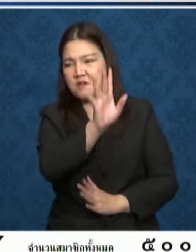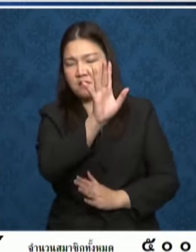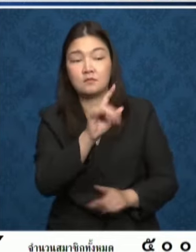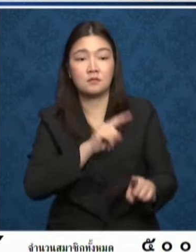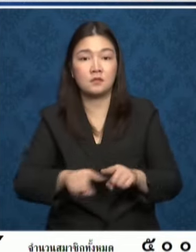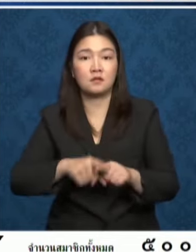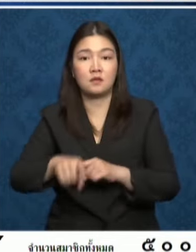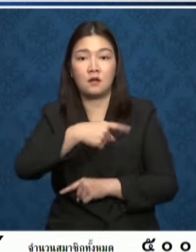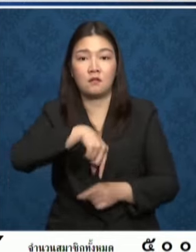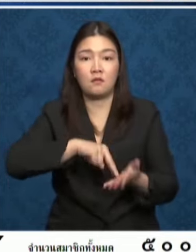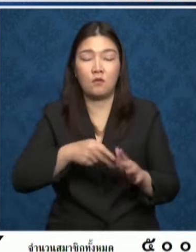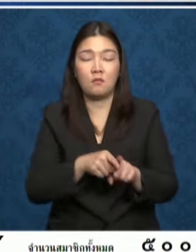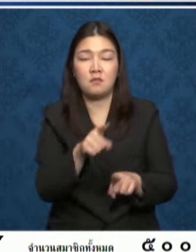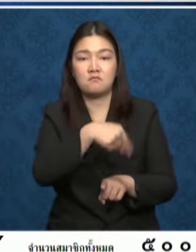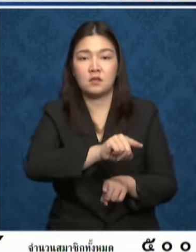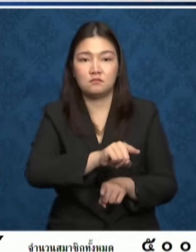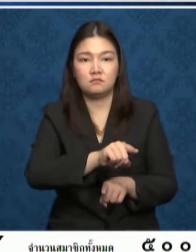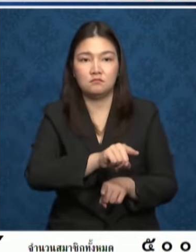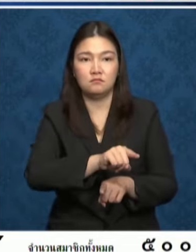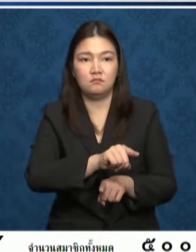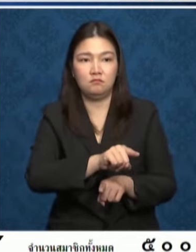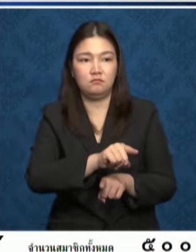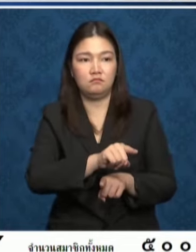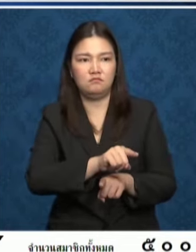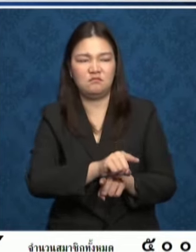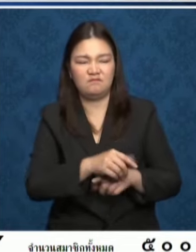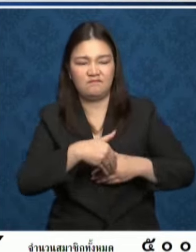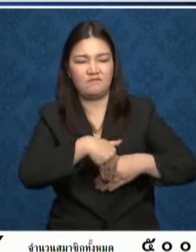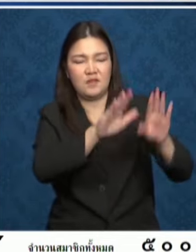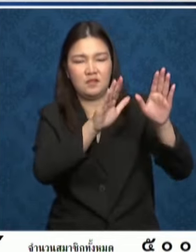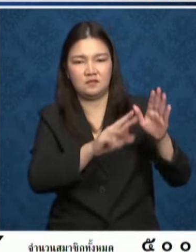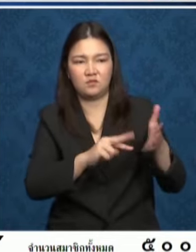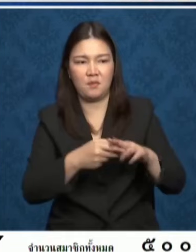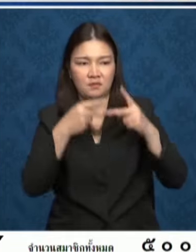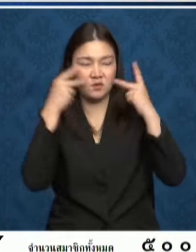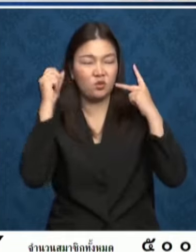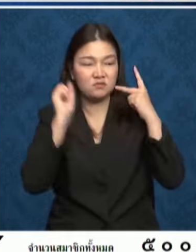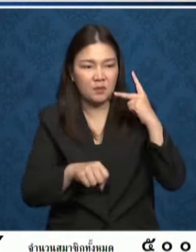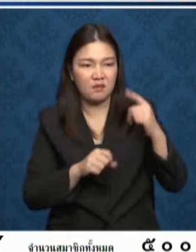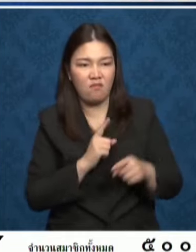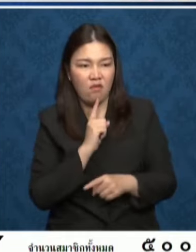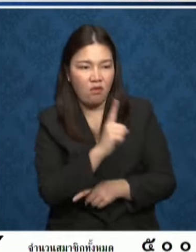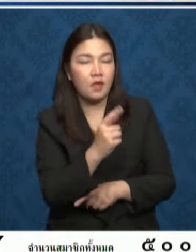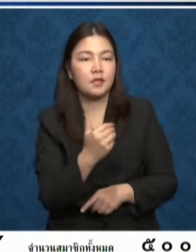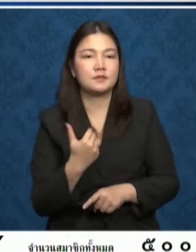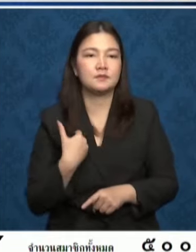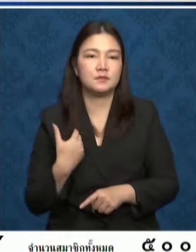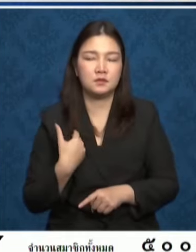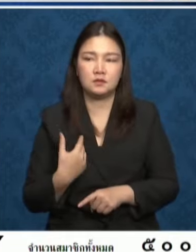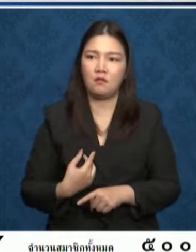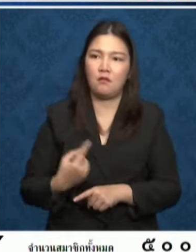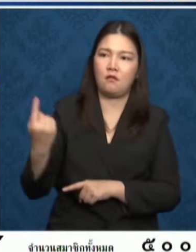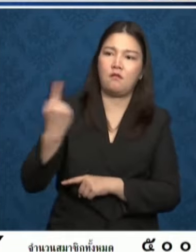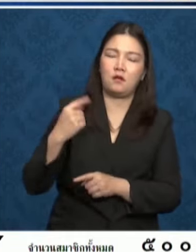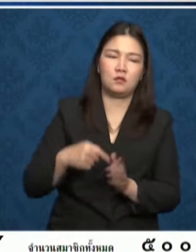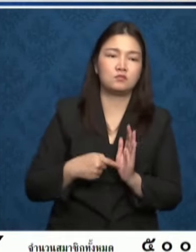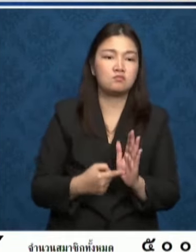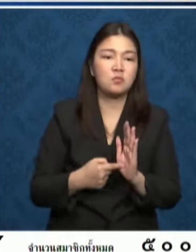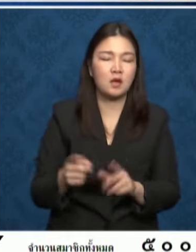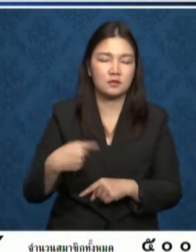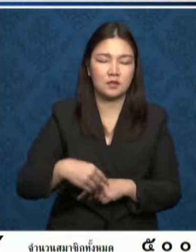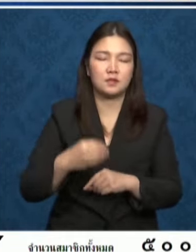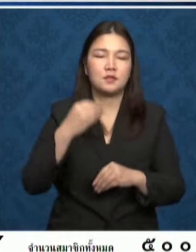และนำมาสู่การทำให้เป็นอาชยกรรมไม่ว่าจะเป็นเรื่องที่ทำกินการเก็บ